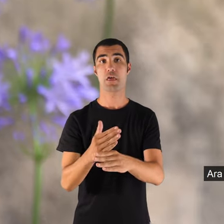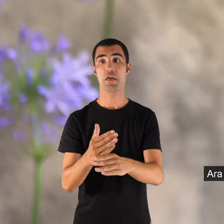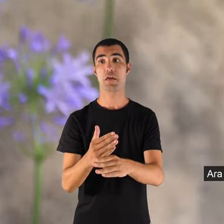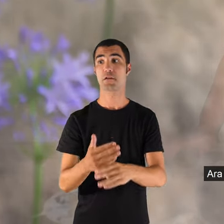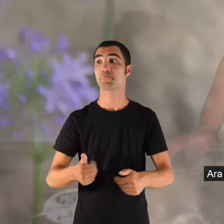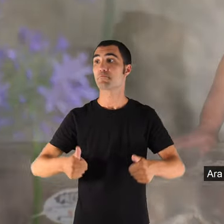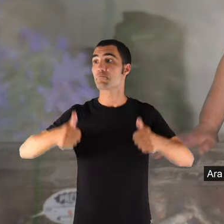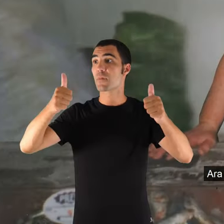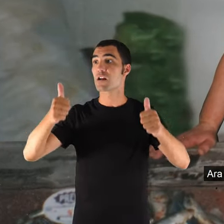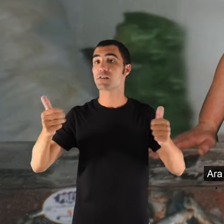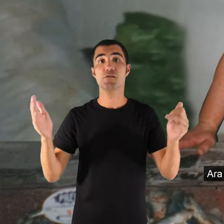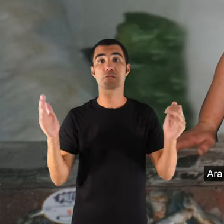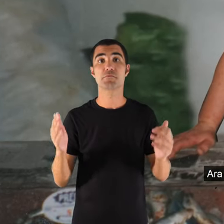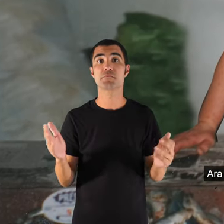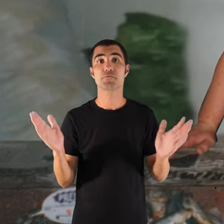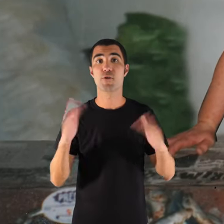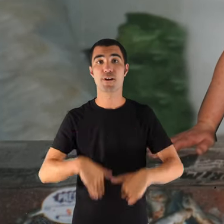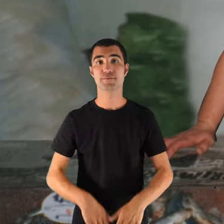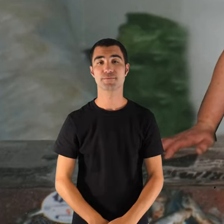n'hi ha més.